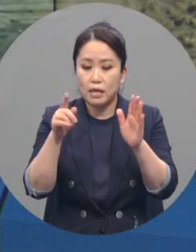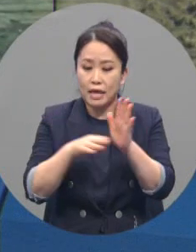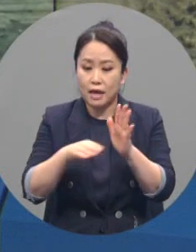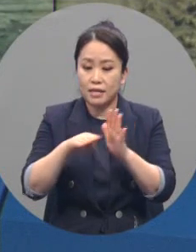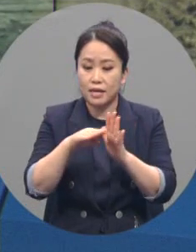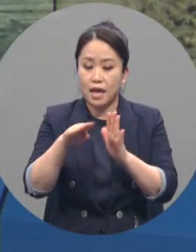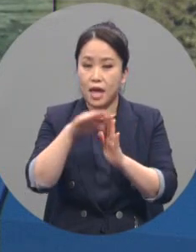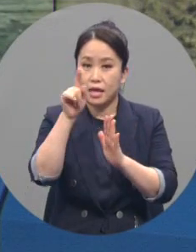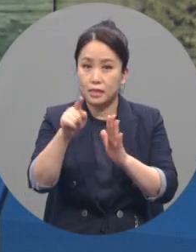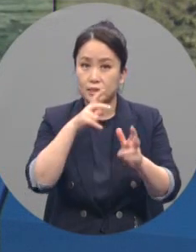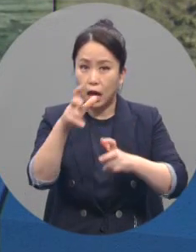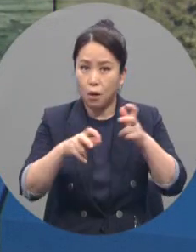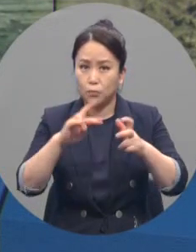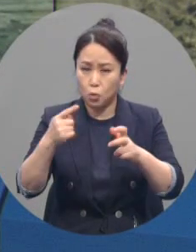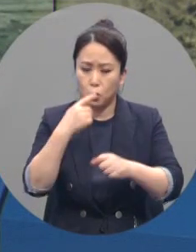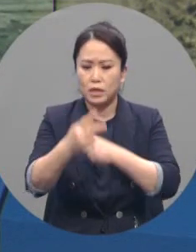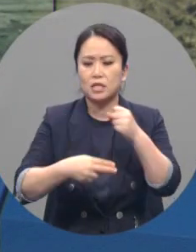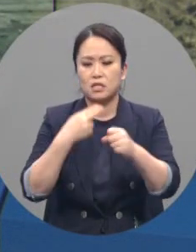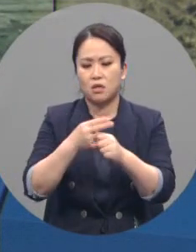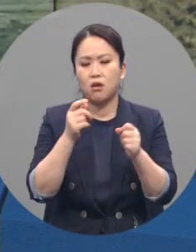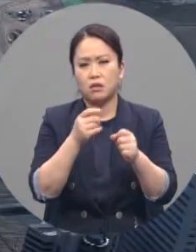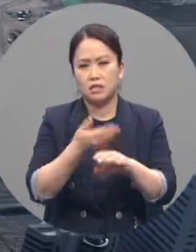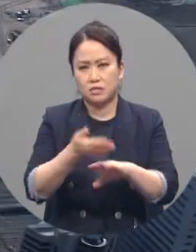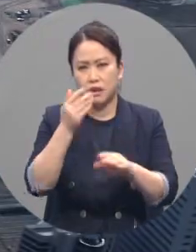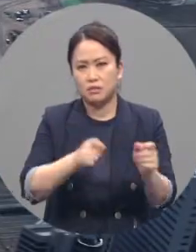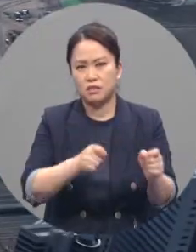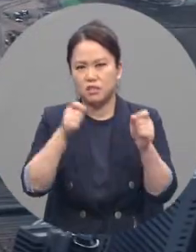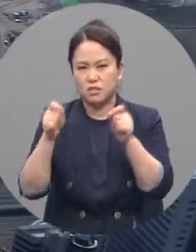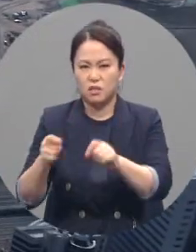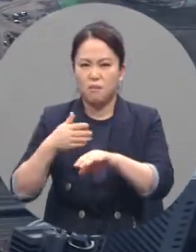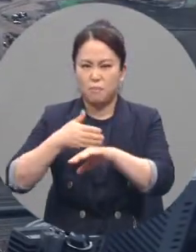했습니다. 박준호 기자가 보도합니다.